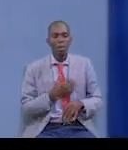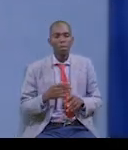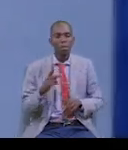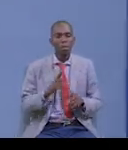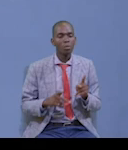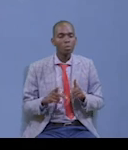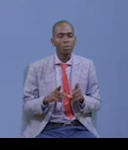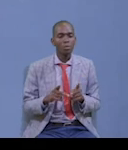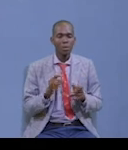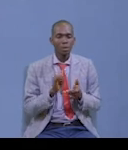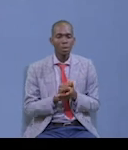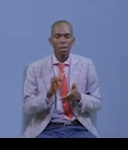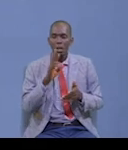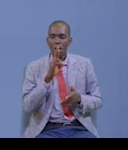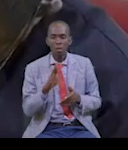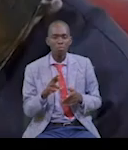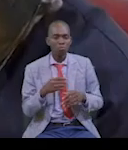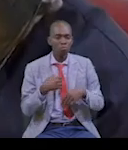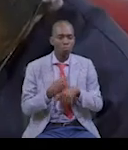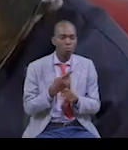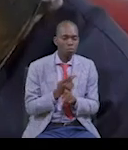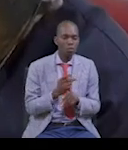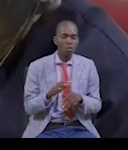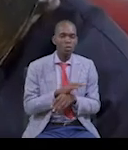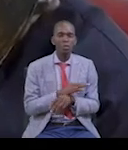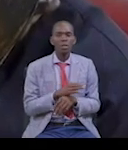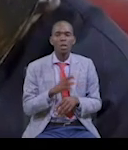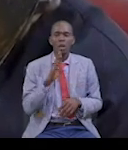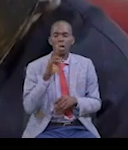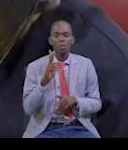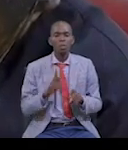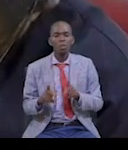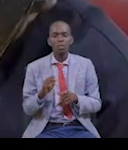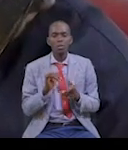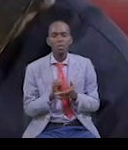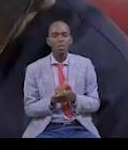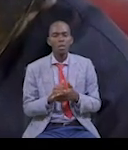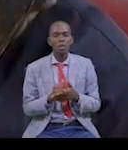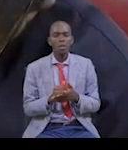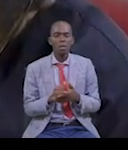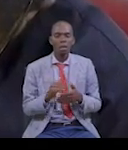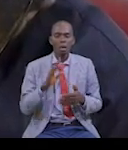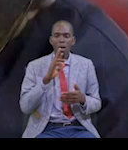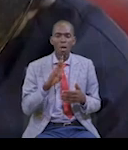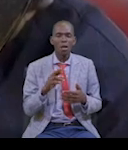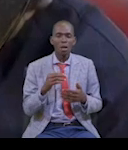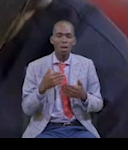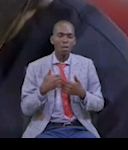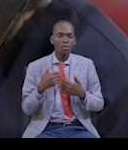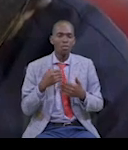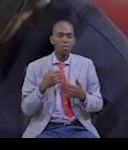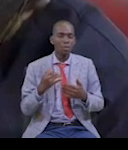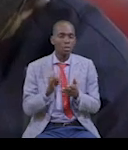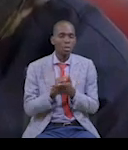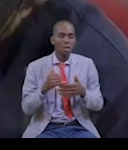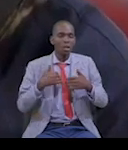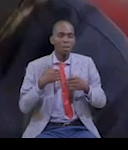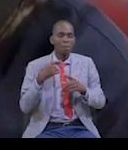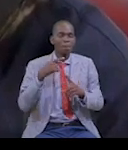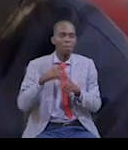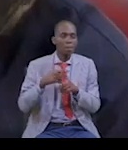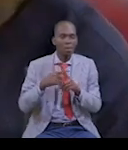are passionate. వారే వైరాగ్యం గలవారు. They are the people who are positive. వారే సానుకూలమైన వారు. They are